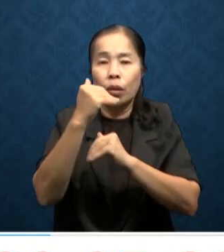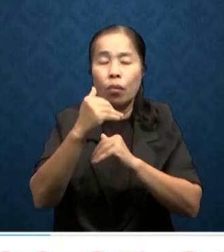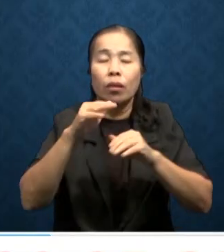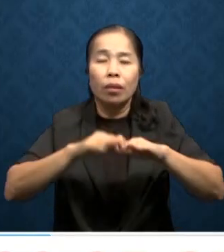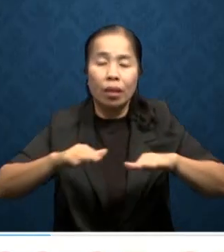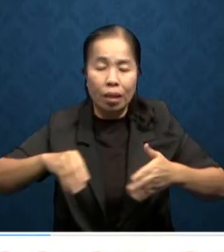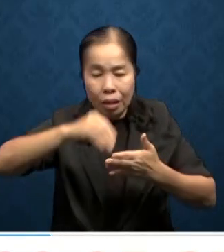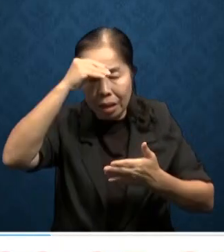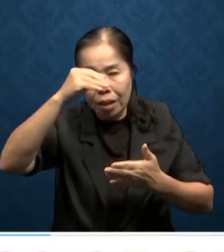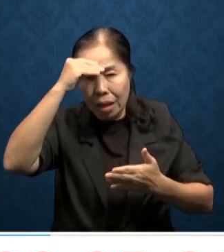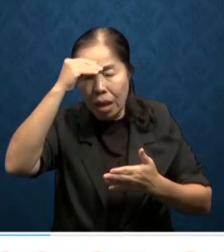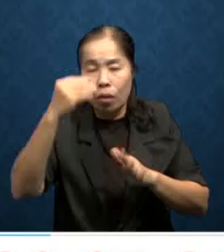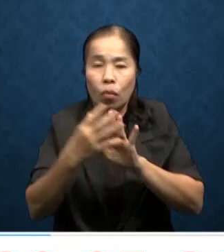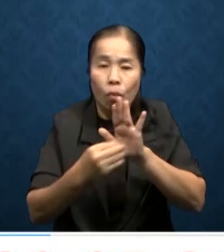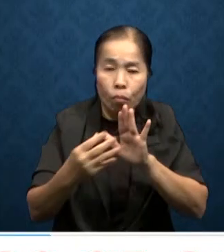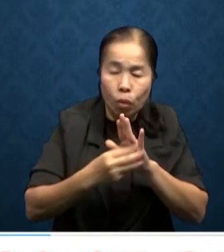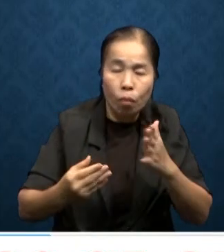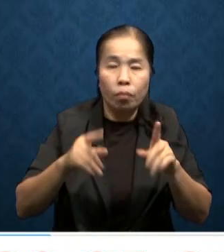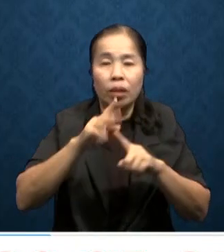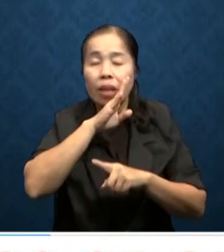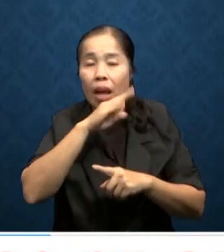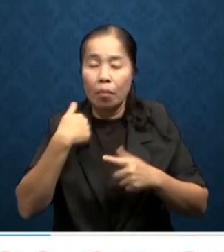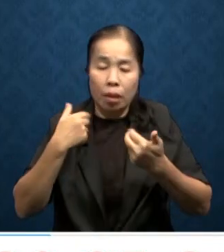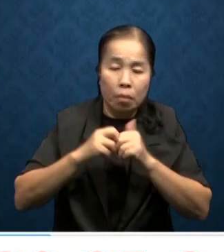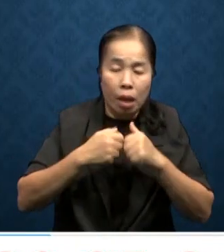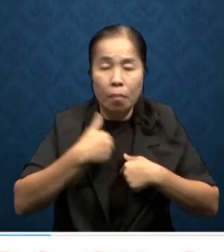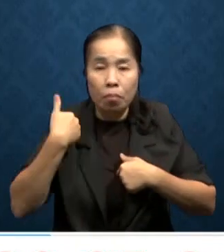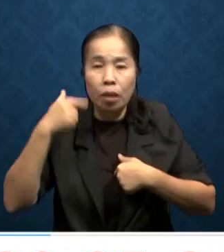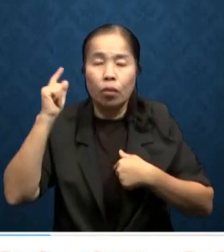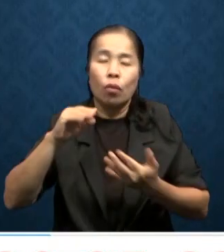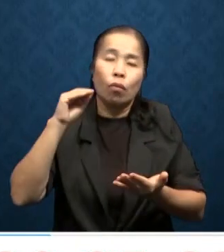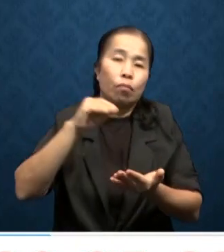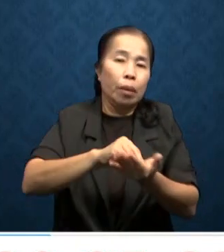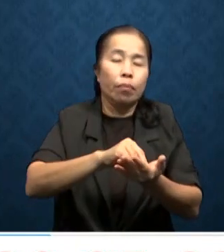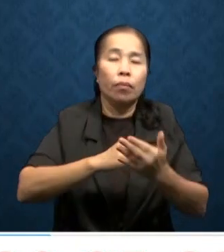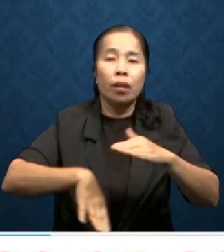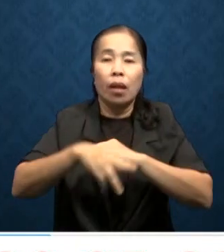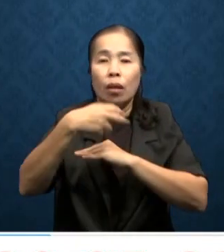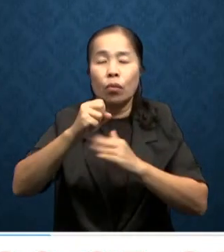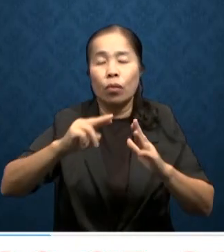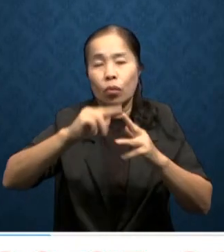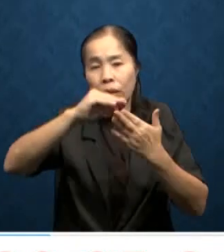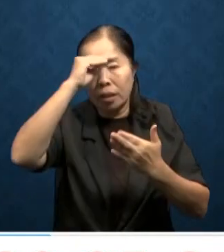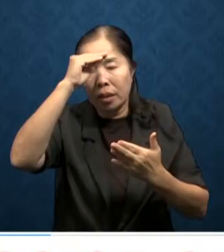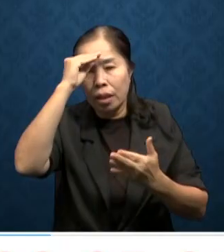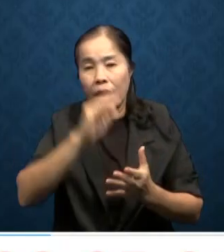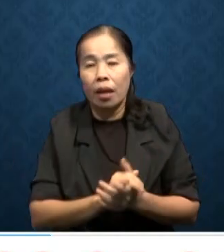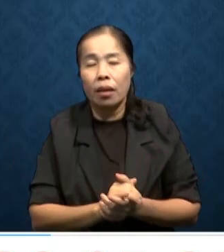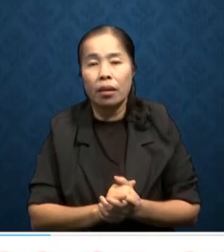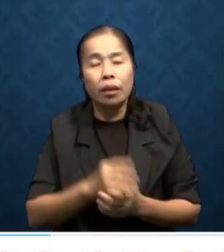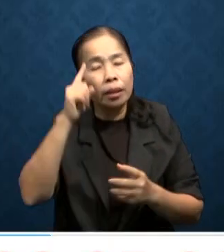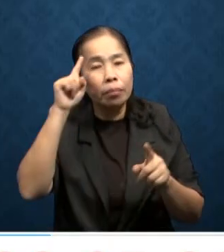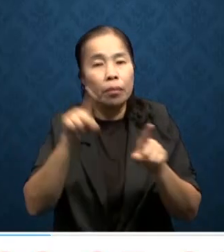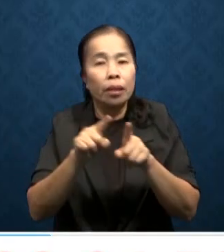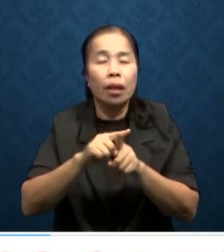รมเผจเหตุเพื่อความปลอดภัยไว้ในหลักสูตรของกระทรวงศึกษาธิการดิฉันมองไปถึงเครื่องบินนะคะที่หลาย